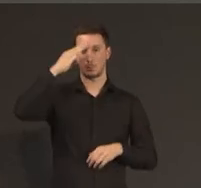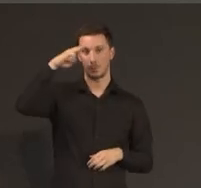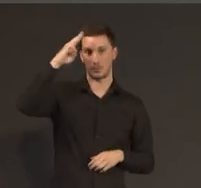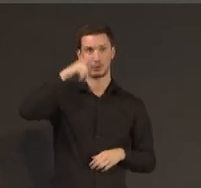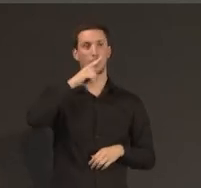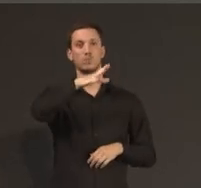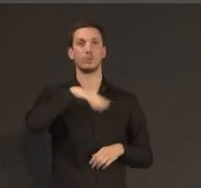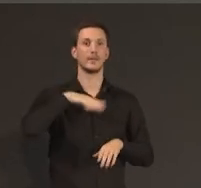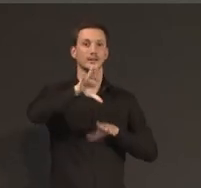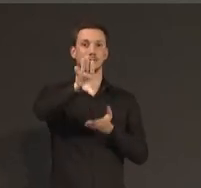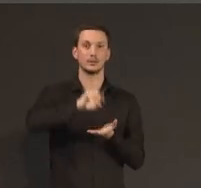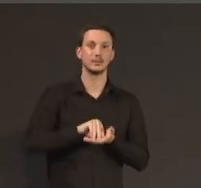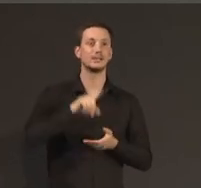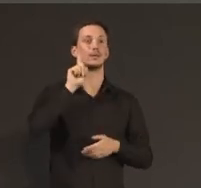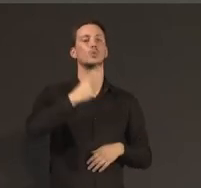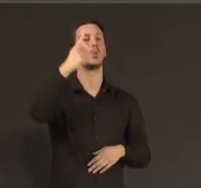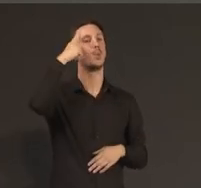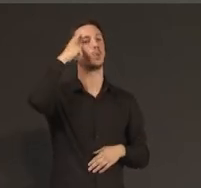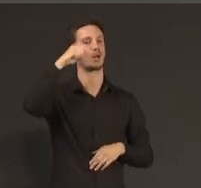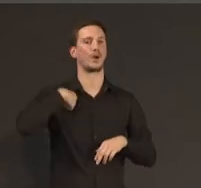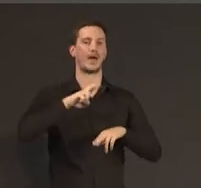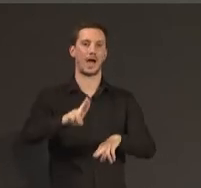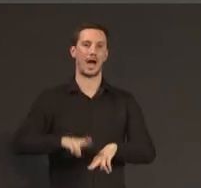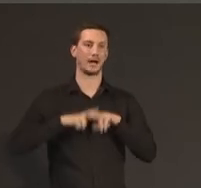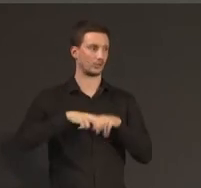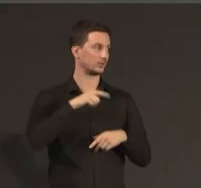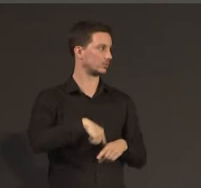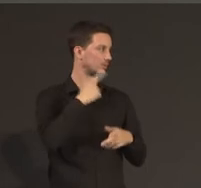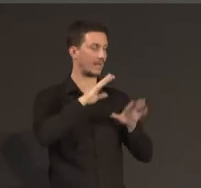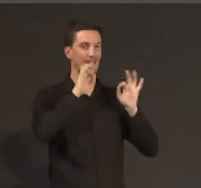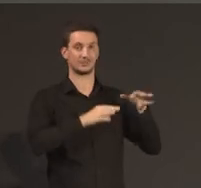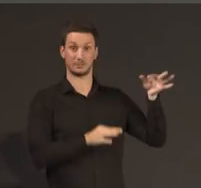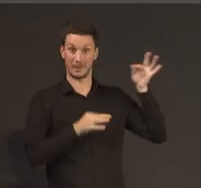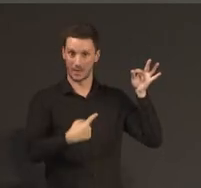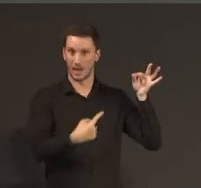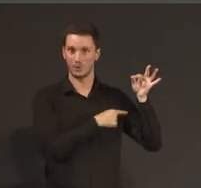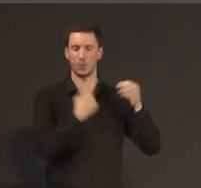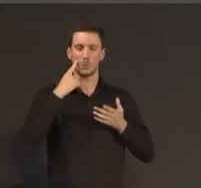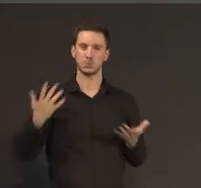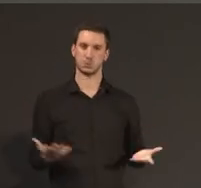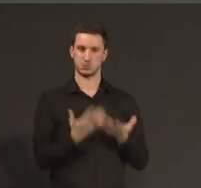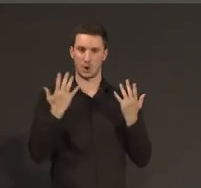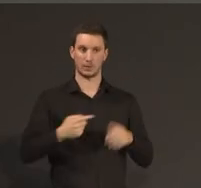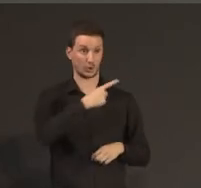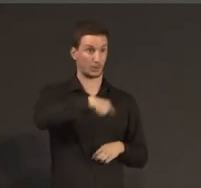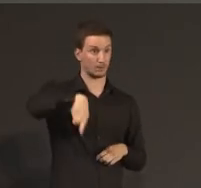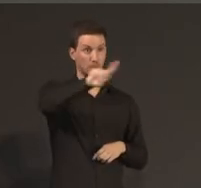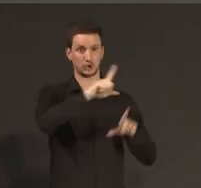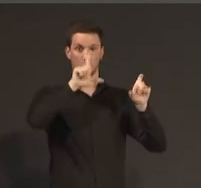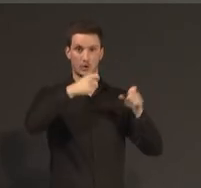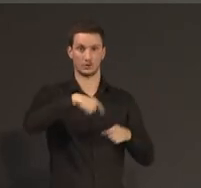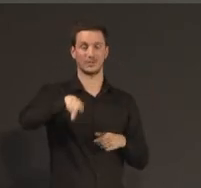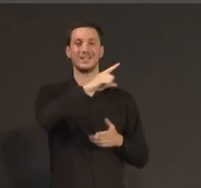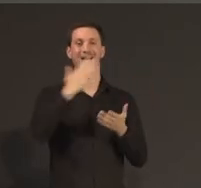podreu recollir un record de l'acte, que és aquest especial promoció, aquests sou vosaltres, de